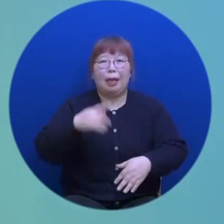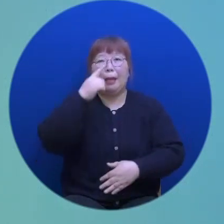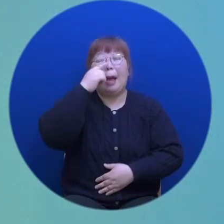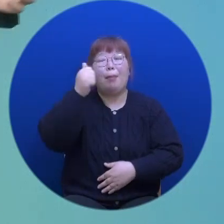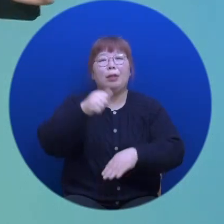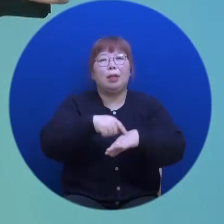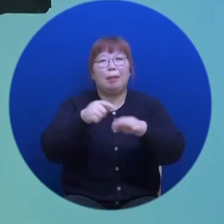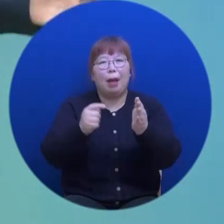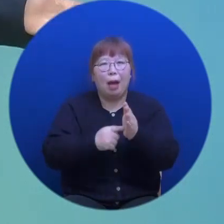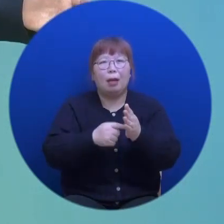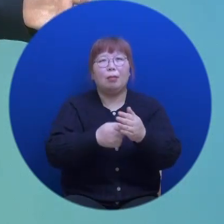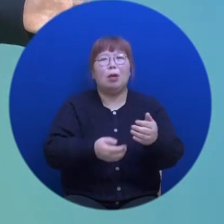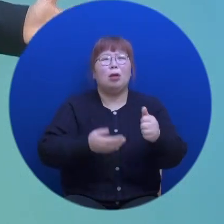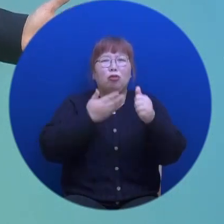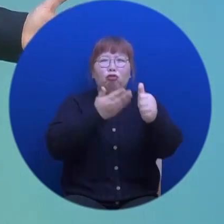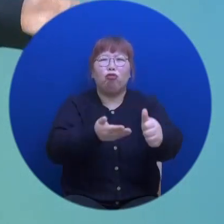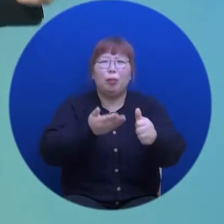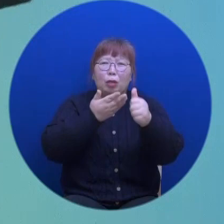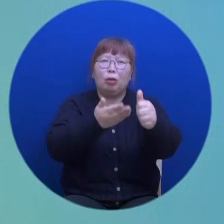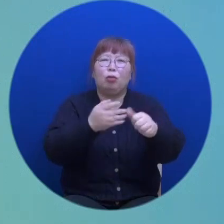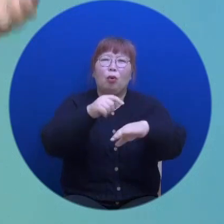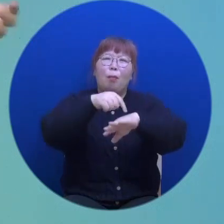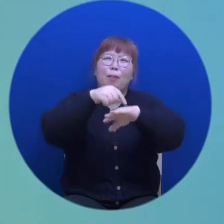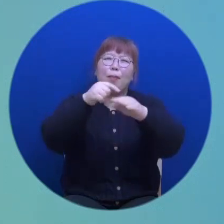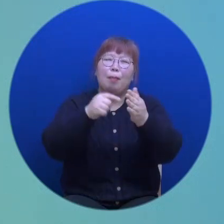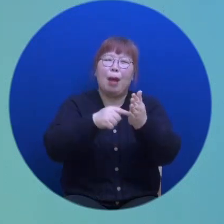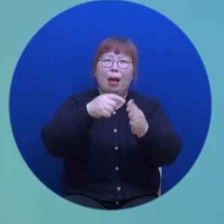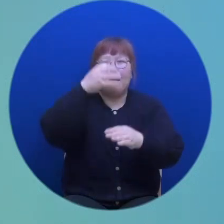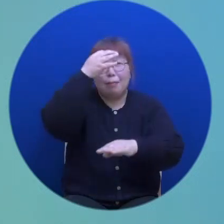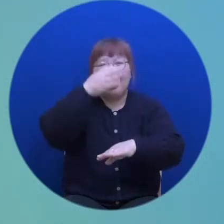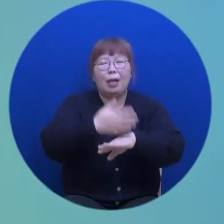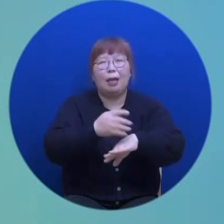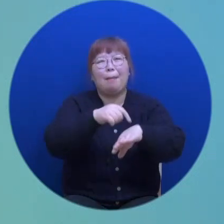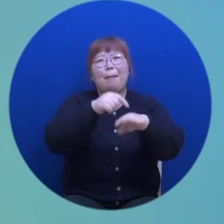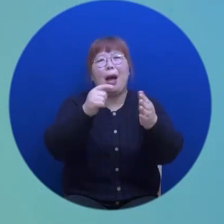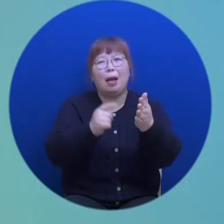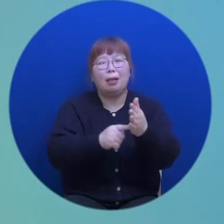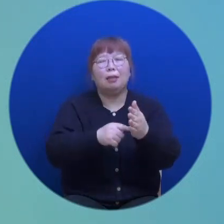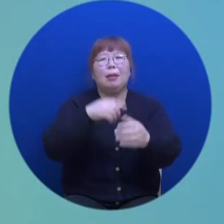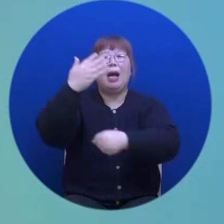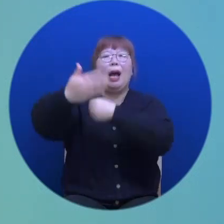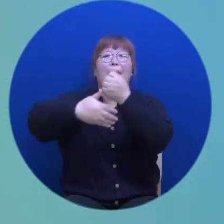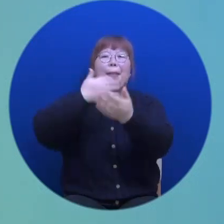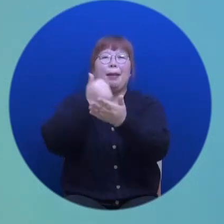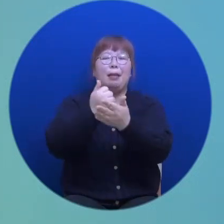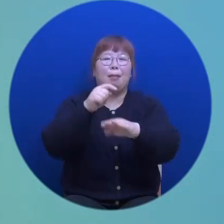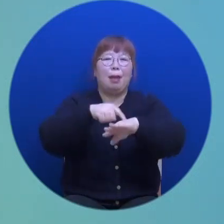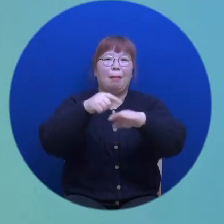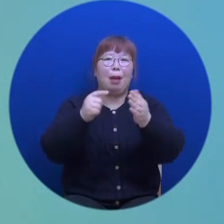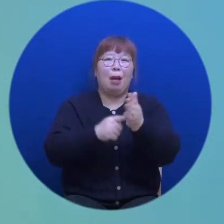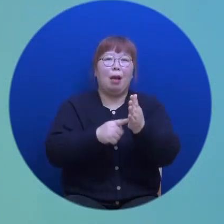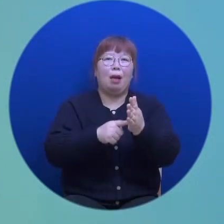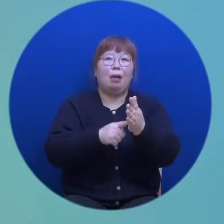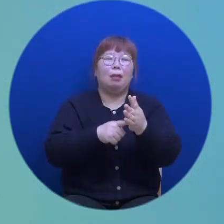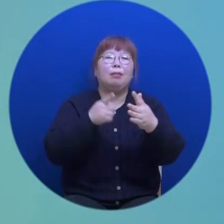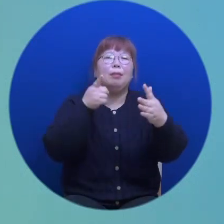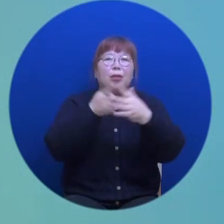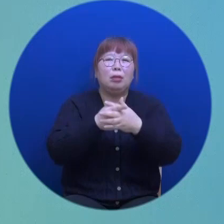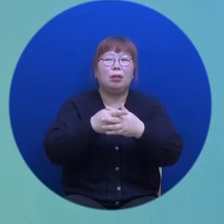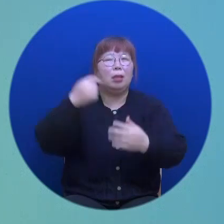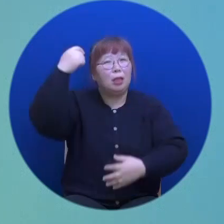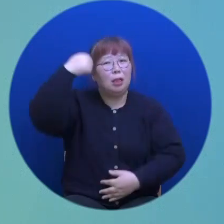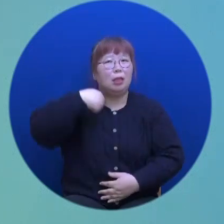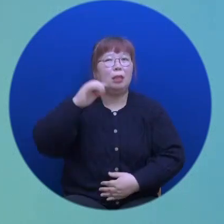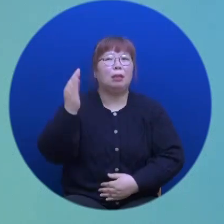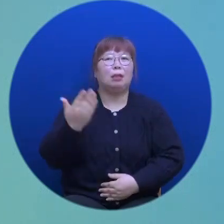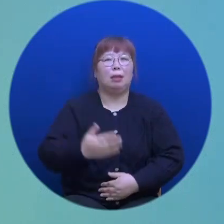주면서도 끊임없이 미안한 하나님의 마음, 그것이 그때 느껴지고 알아지기 시작한다는